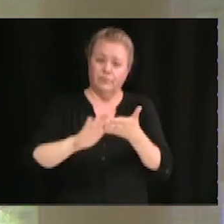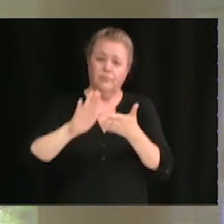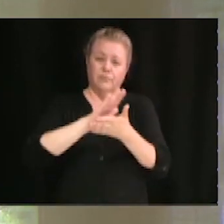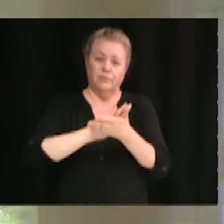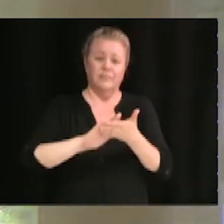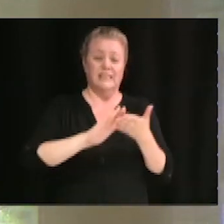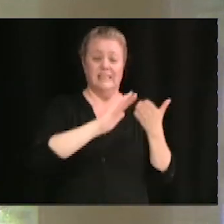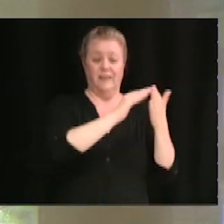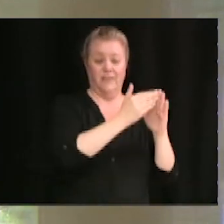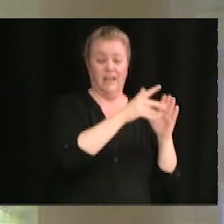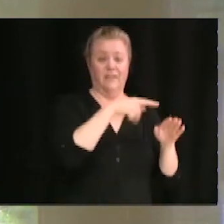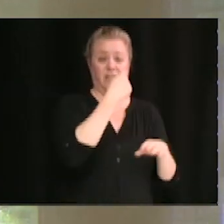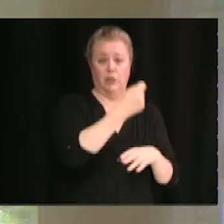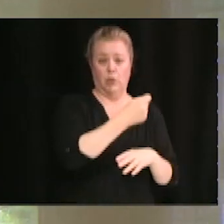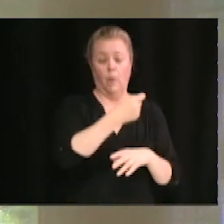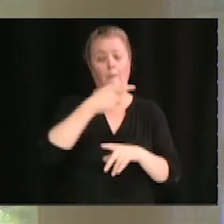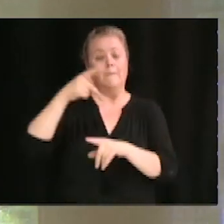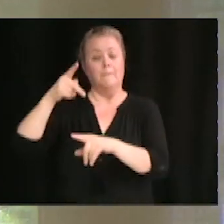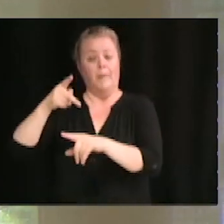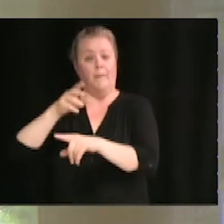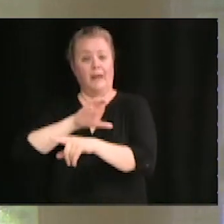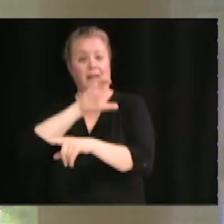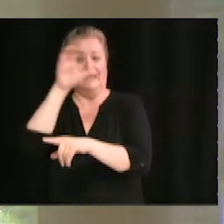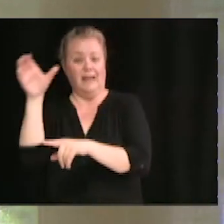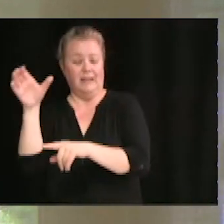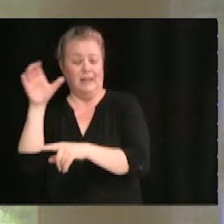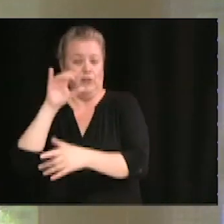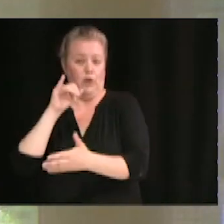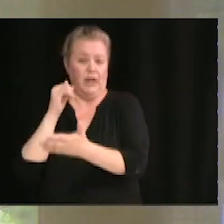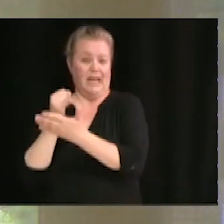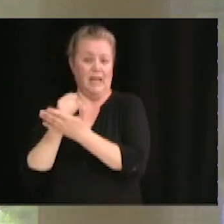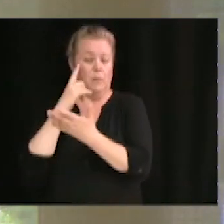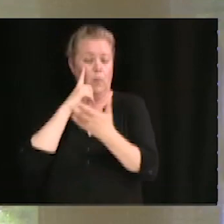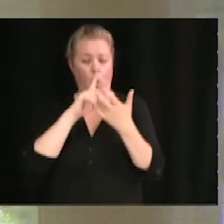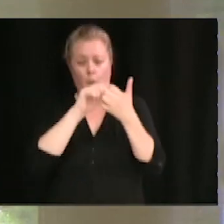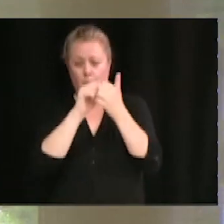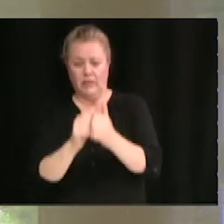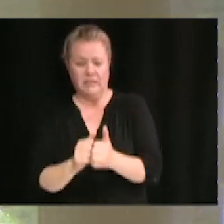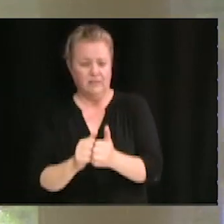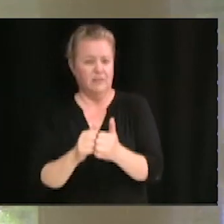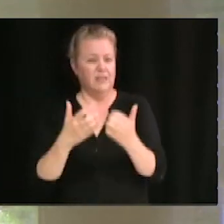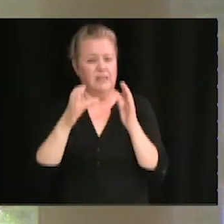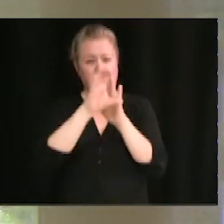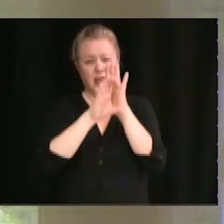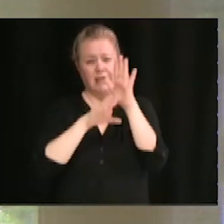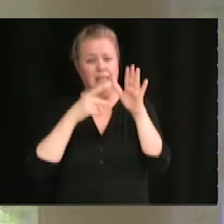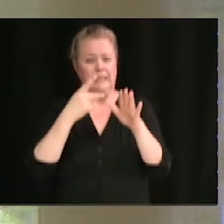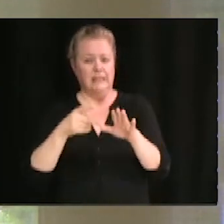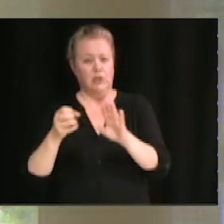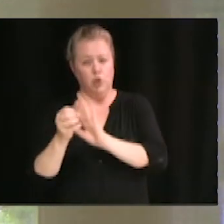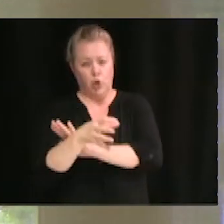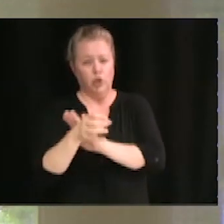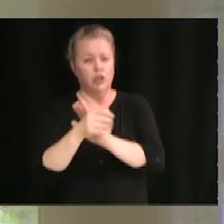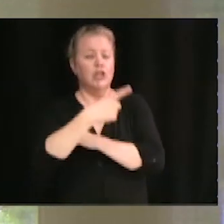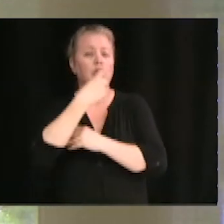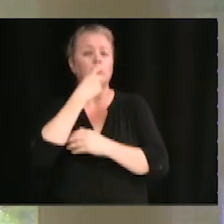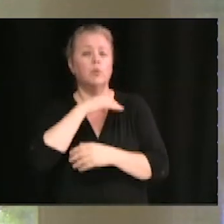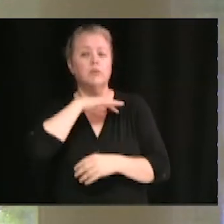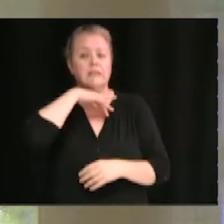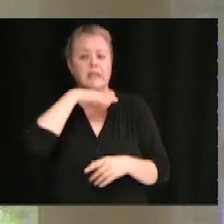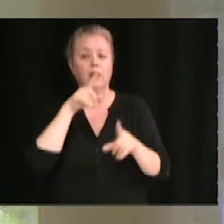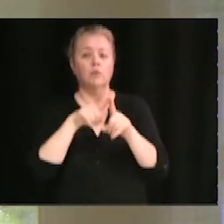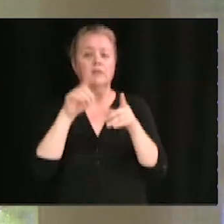Parmalat Canada Incorporé, modifiant les caractéristiques des rejets d'eau usée et la répartition des coûts.